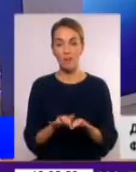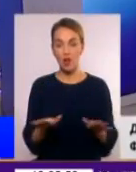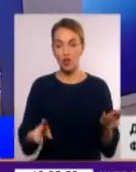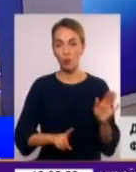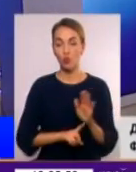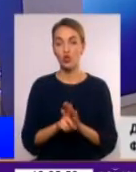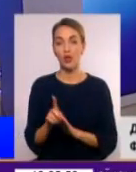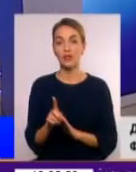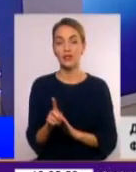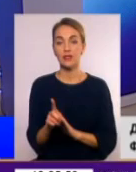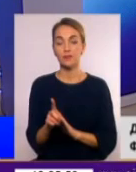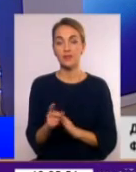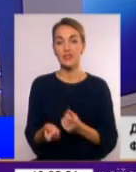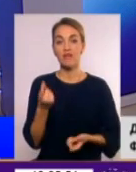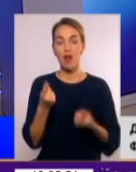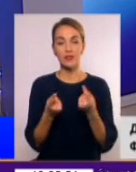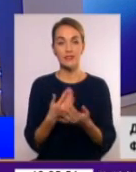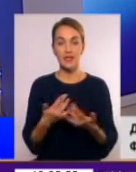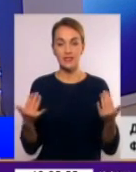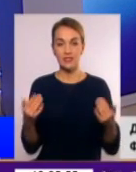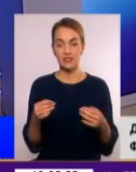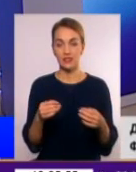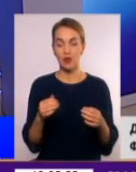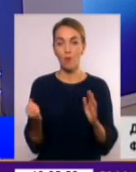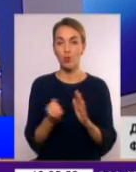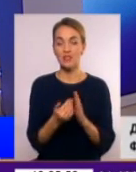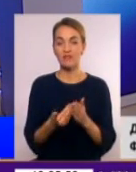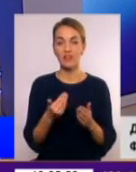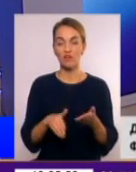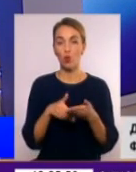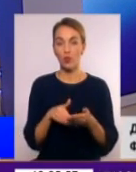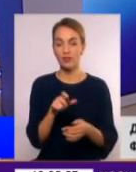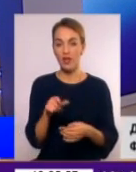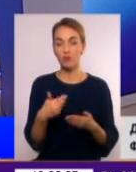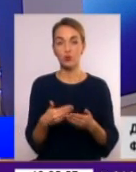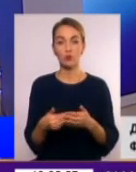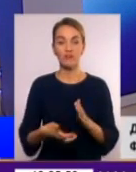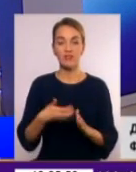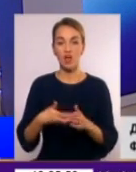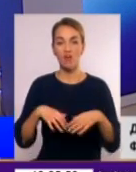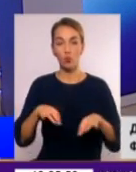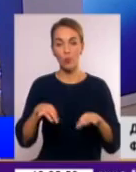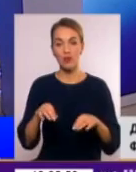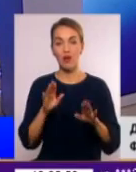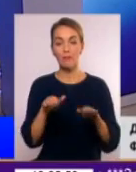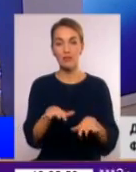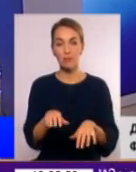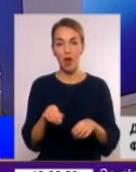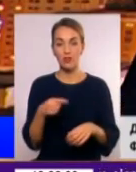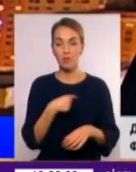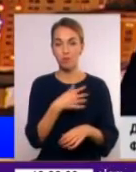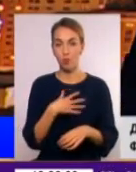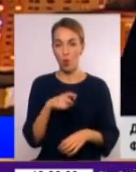почали з'являтися різні пости і від волонтерів, буцімто не вистачає там автомобілів, аби забрати поранених.